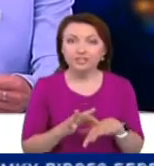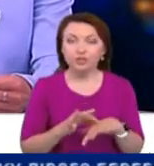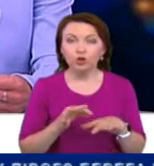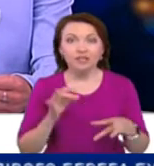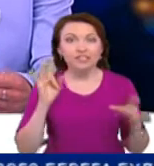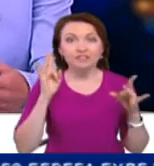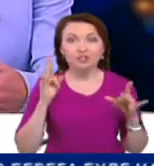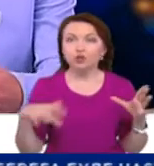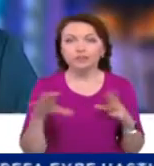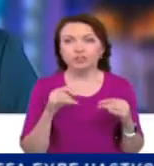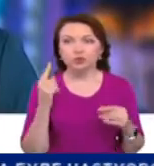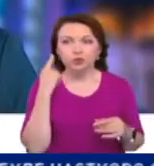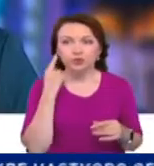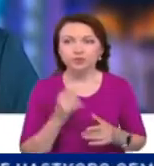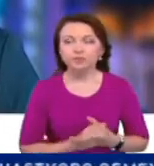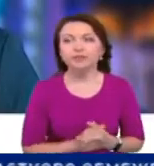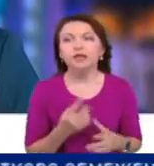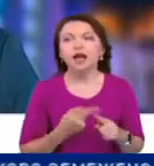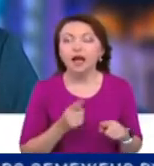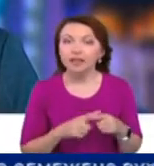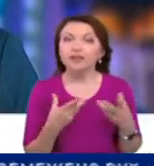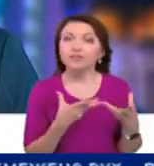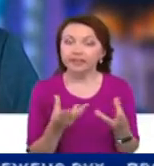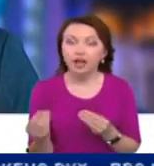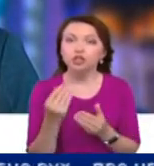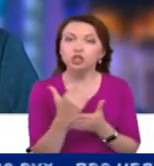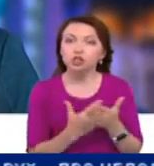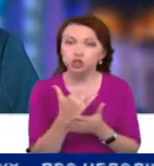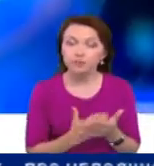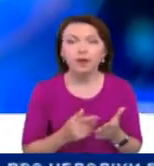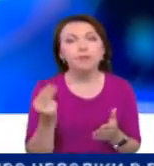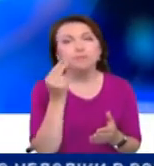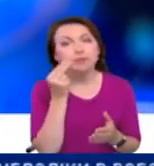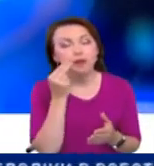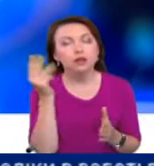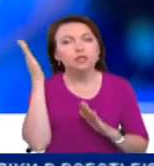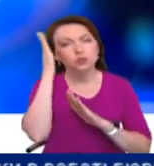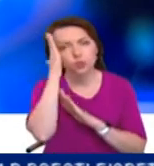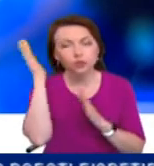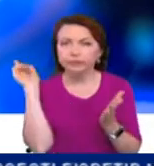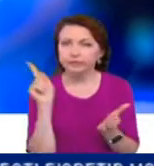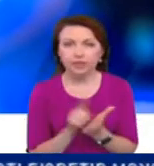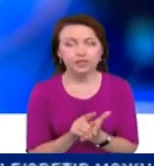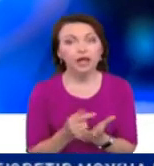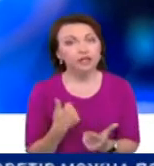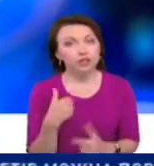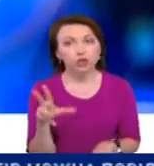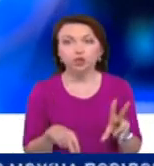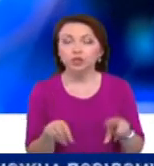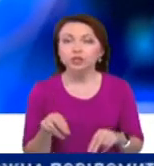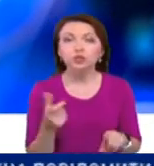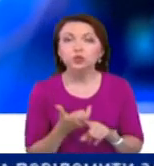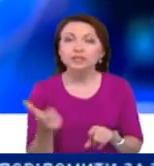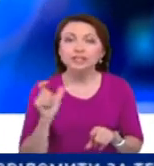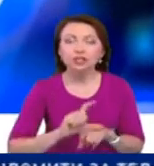всі чують? Ні, звісно, це впливає режим, питання, сон обов'язково. Но я считаю, что